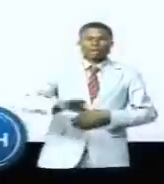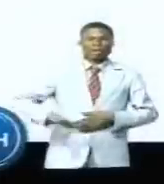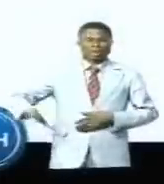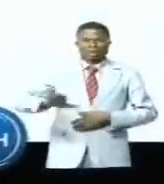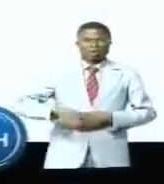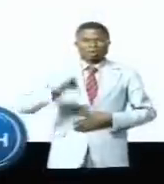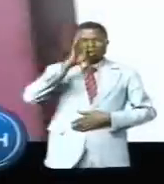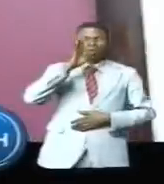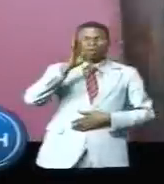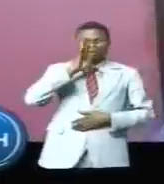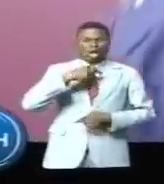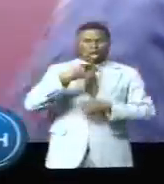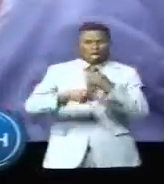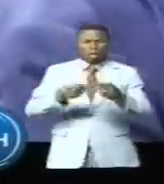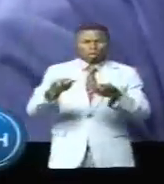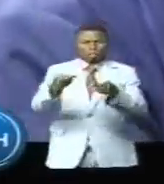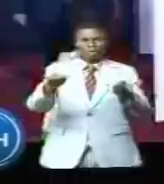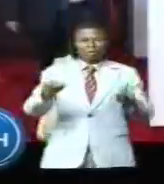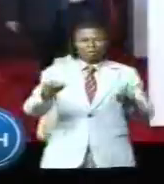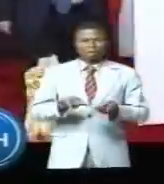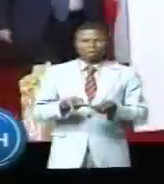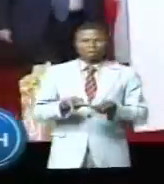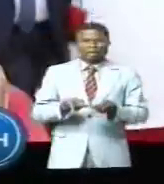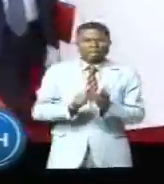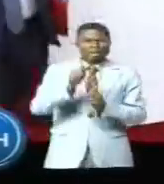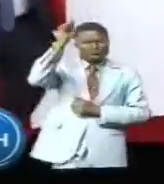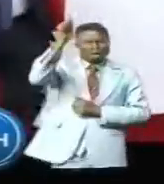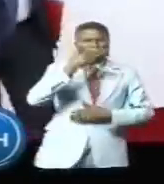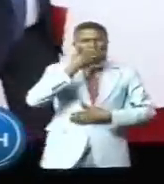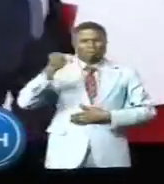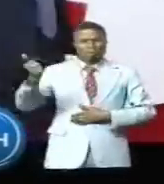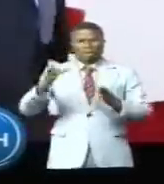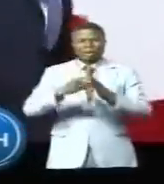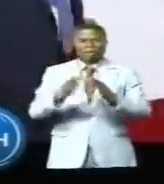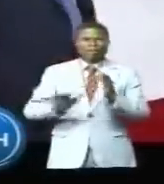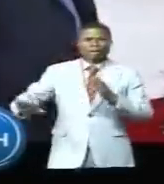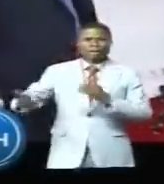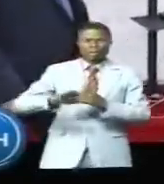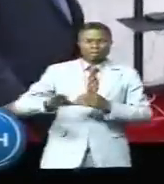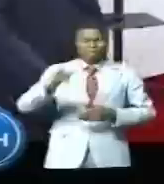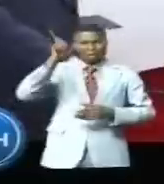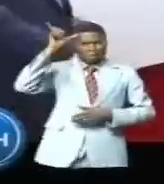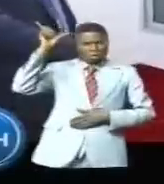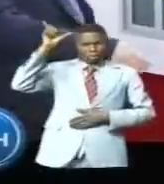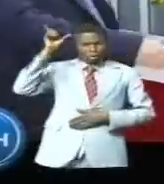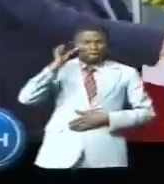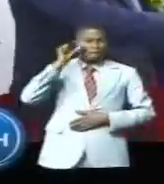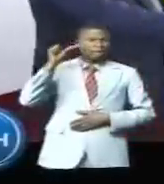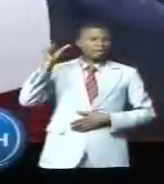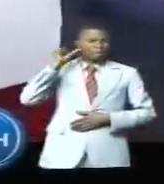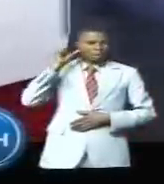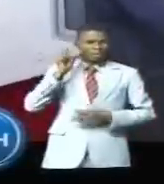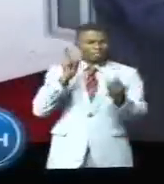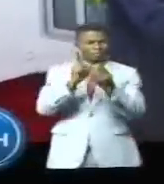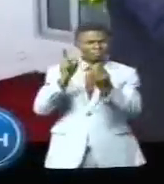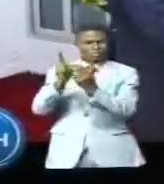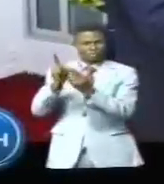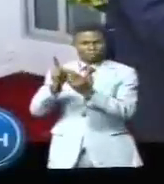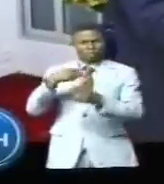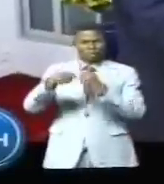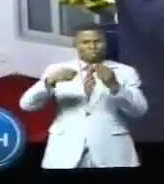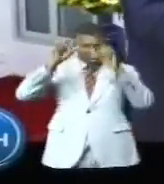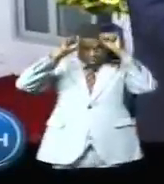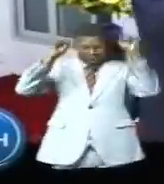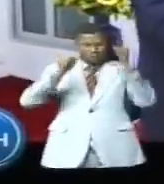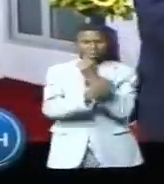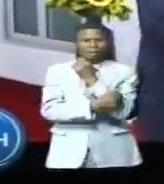Belgique veut reprendre sa place pour un avenir meilleur avec le pays de Lumumba. Hier, c'était les contacts entamés par le président de